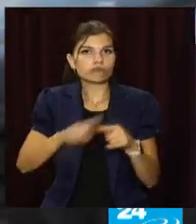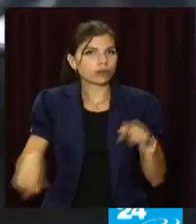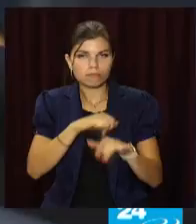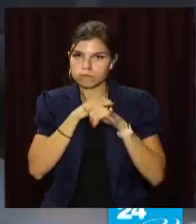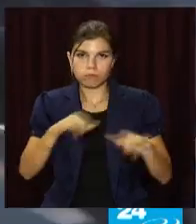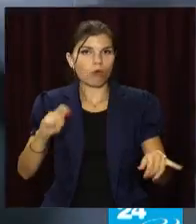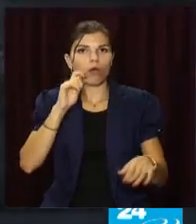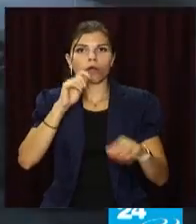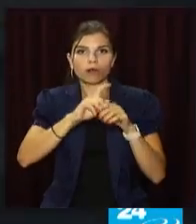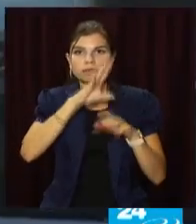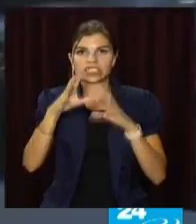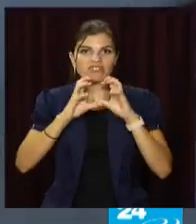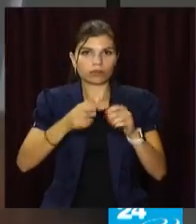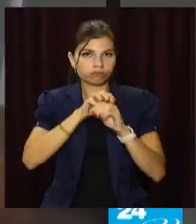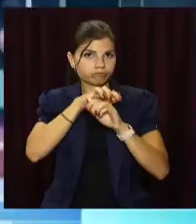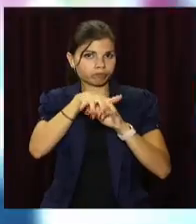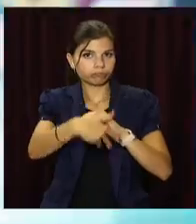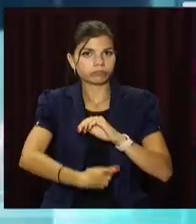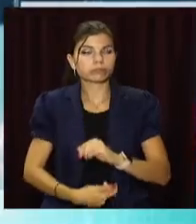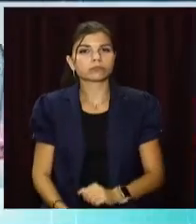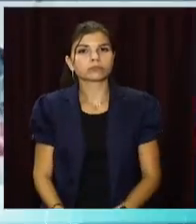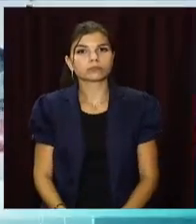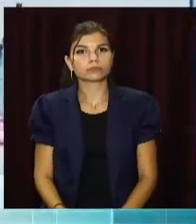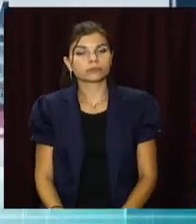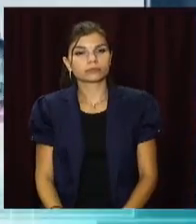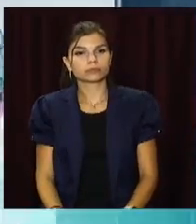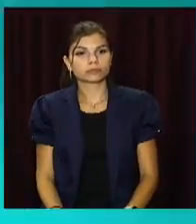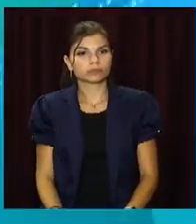який швидко шириться країною.